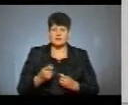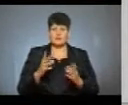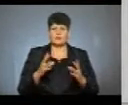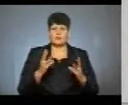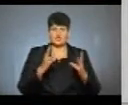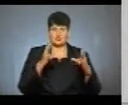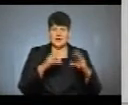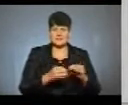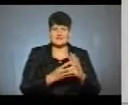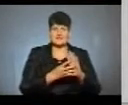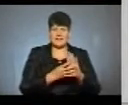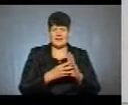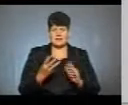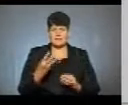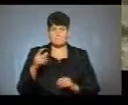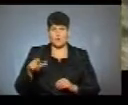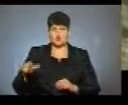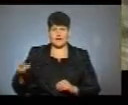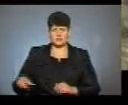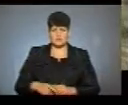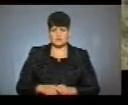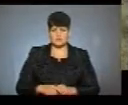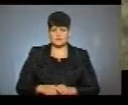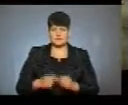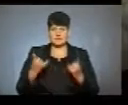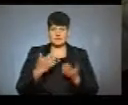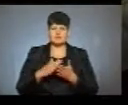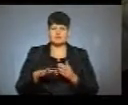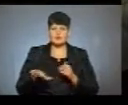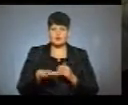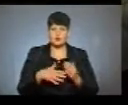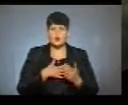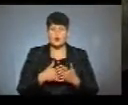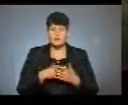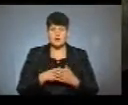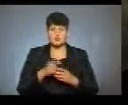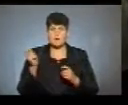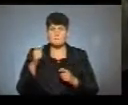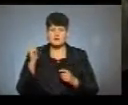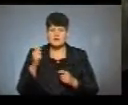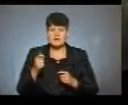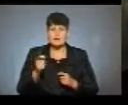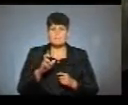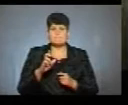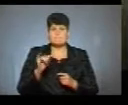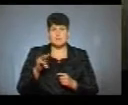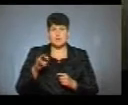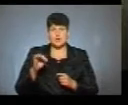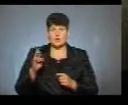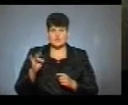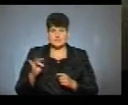пожежників. Далі у сюжеті. Я знаходжуся на території громадського пасовища Білокриницької сільської